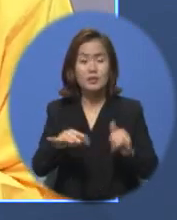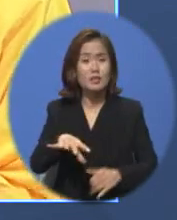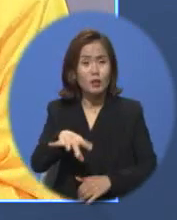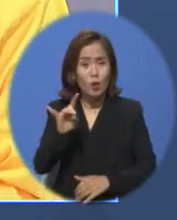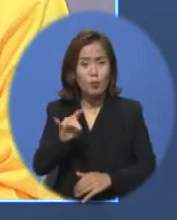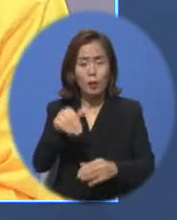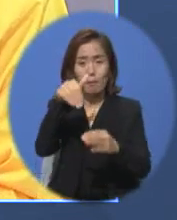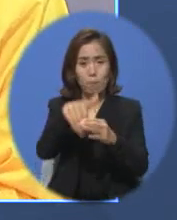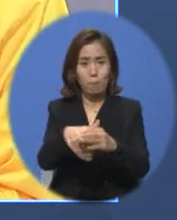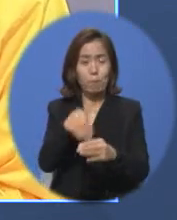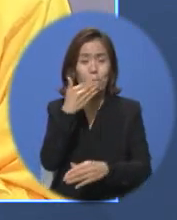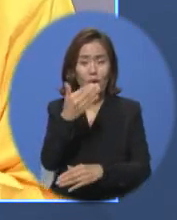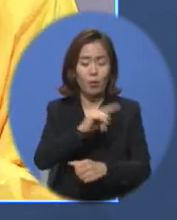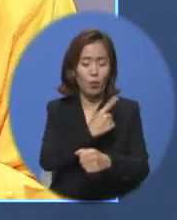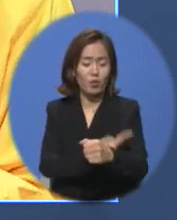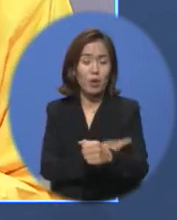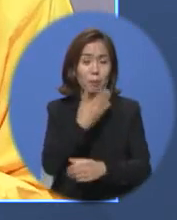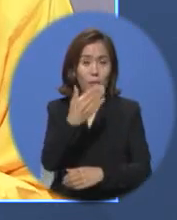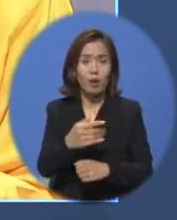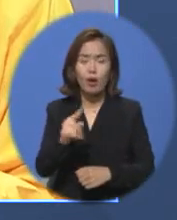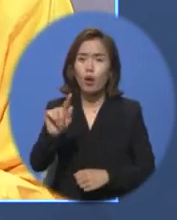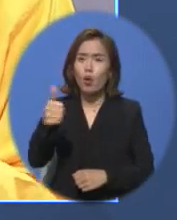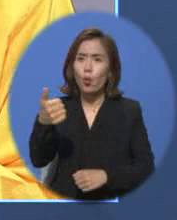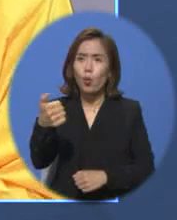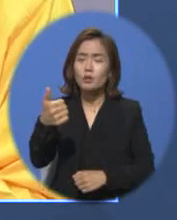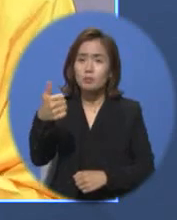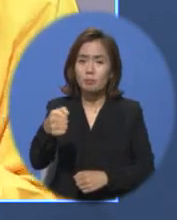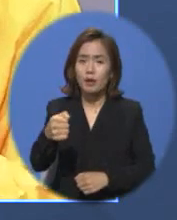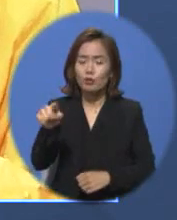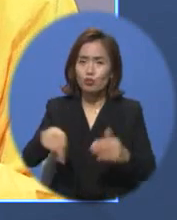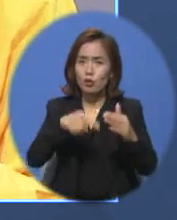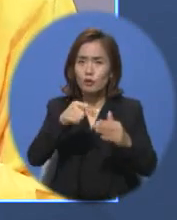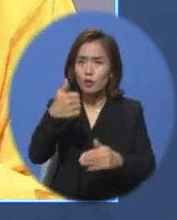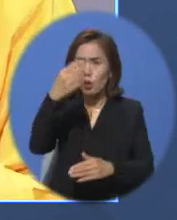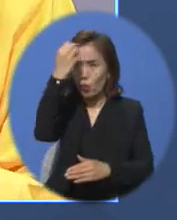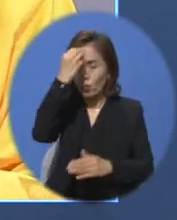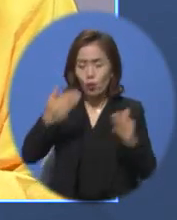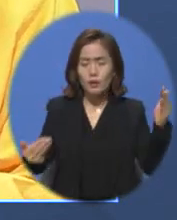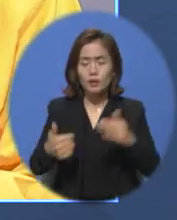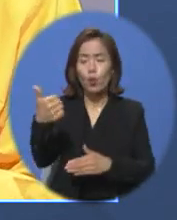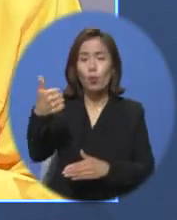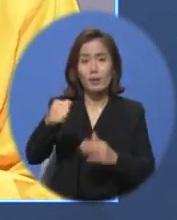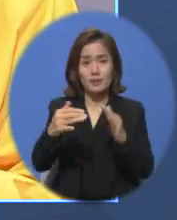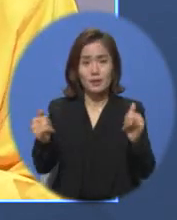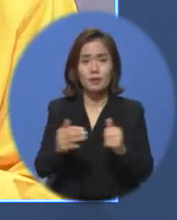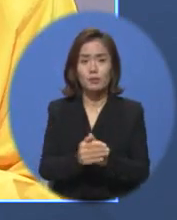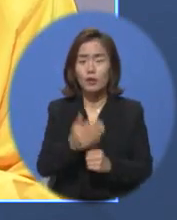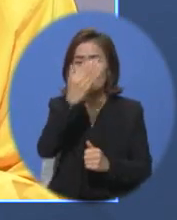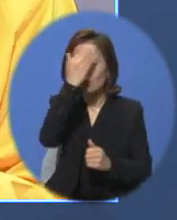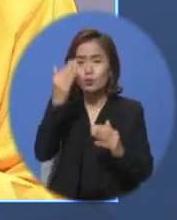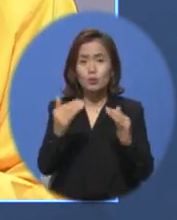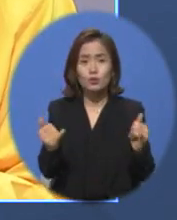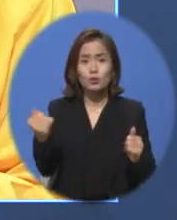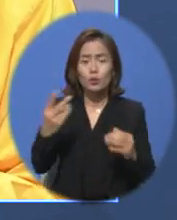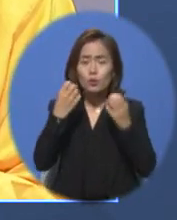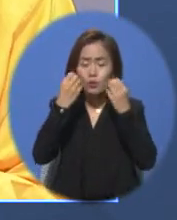이 처음으로투표권을행사하게되었습니다.그수는 약50만명이며,그중약 5만명이고등학생입니다.저는당신